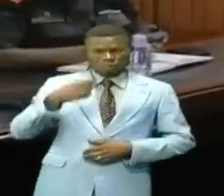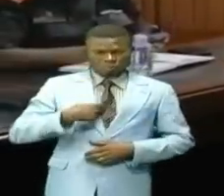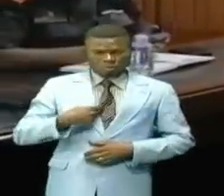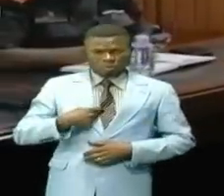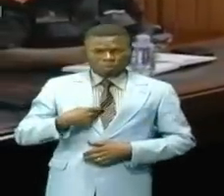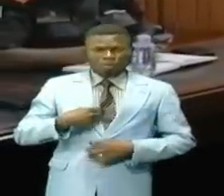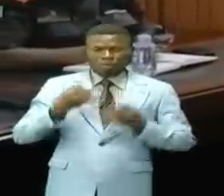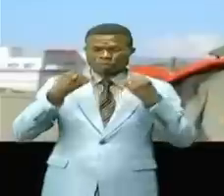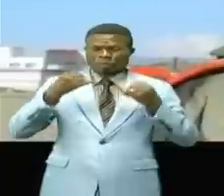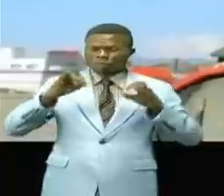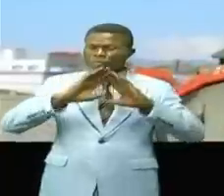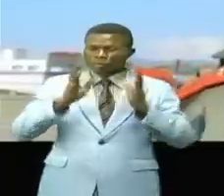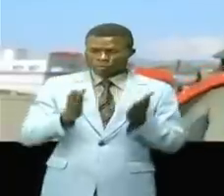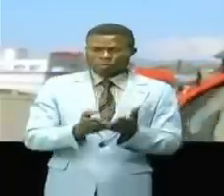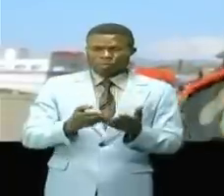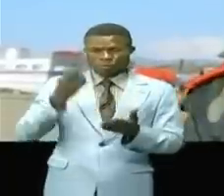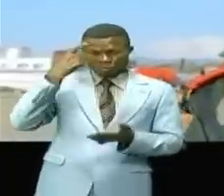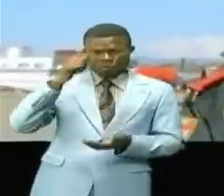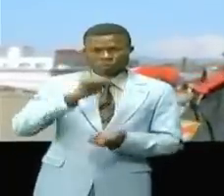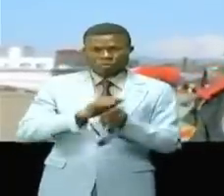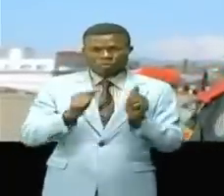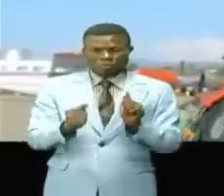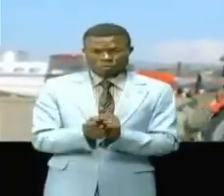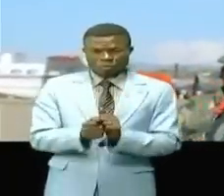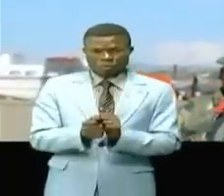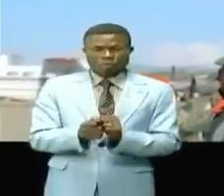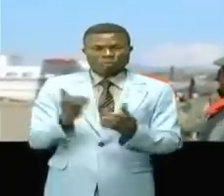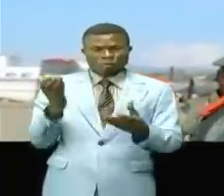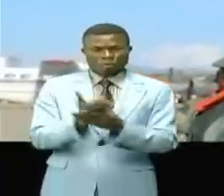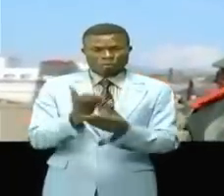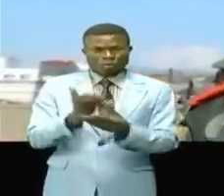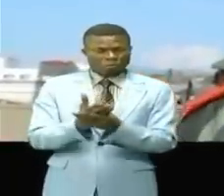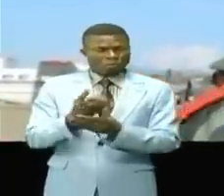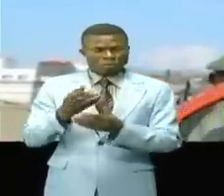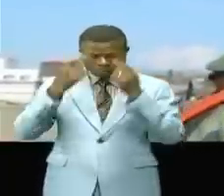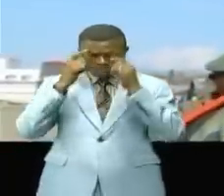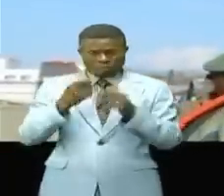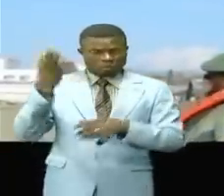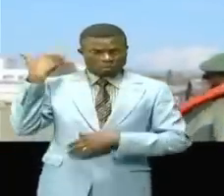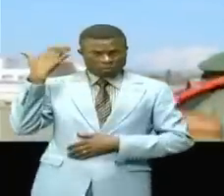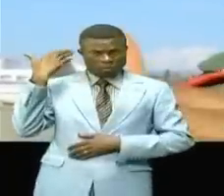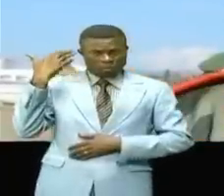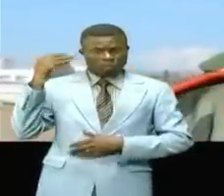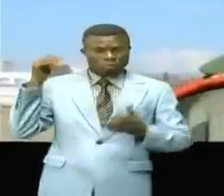les informations par rapport aux approches que nous avons prises, notamment,